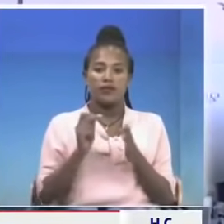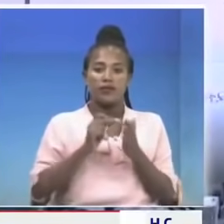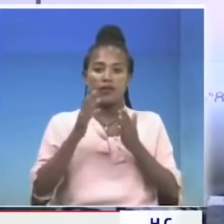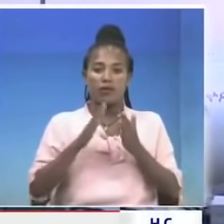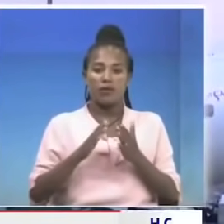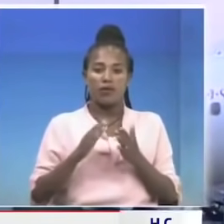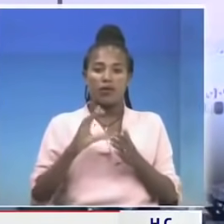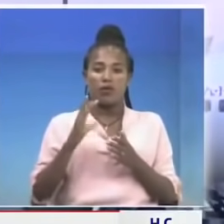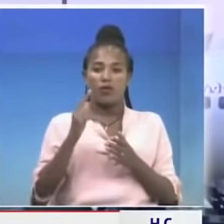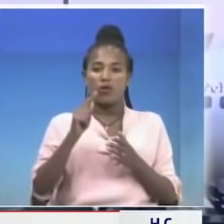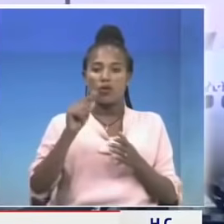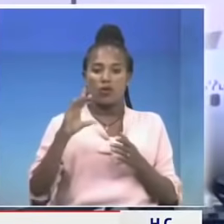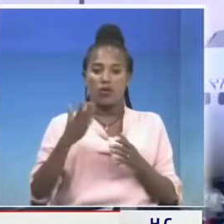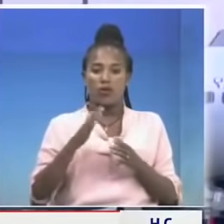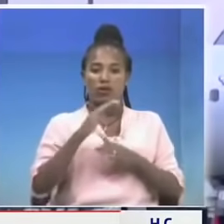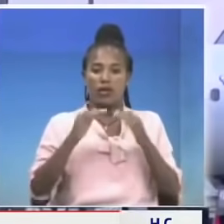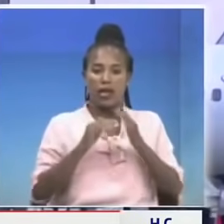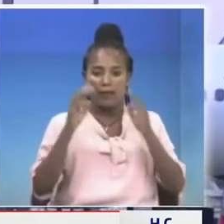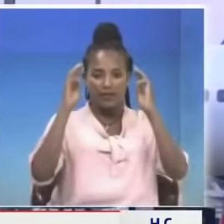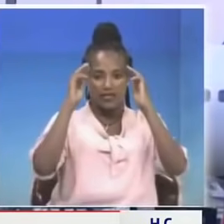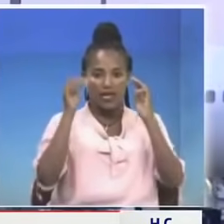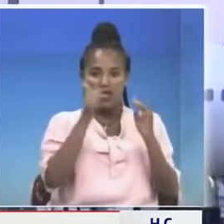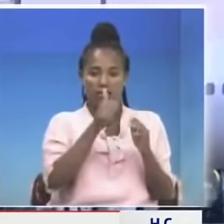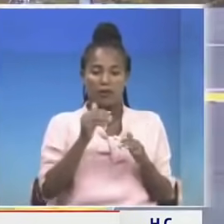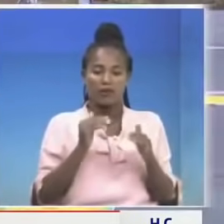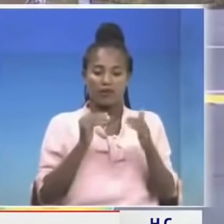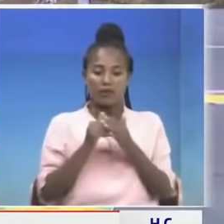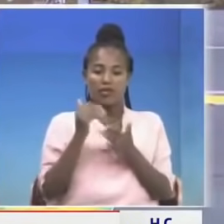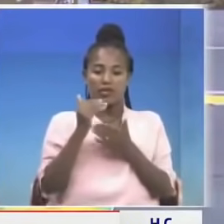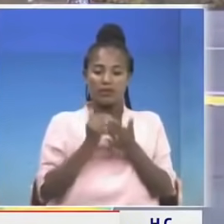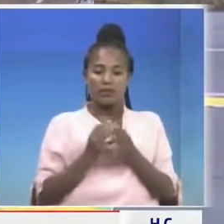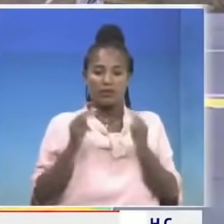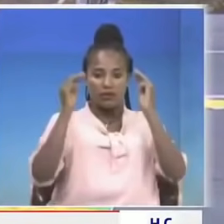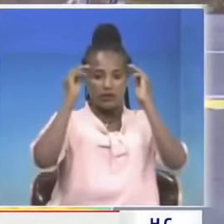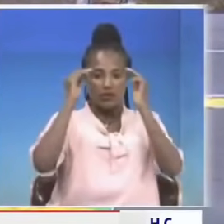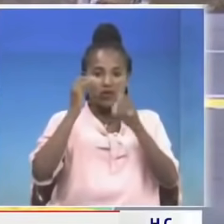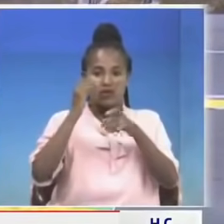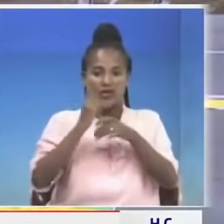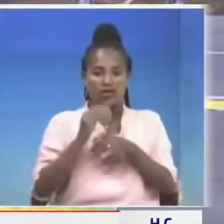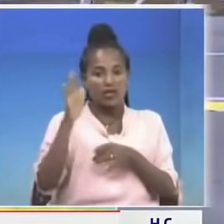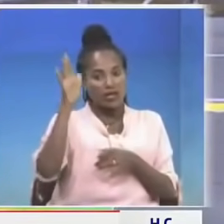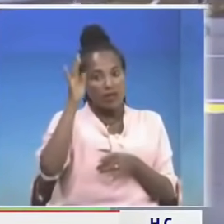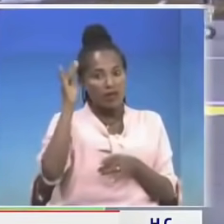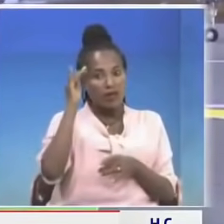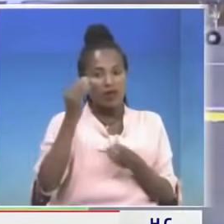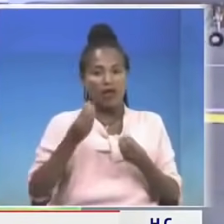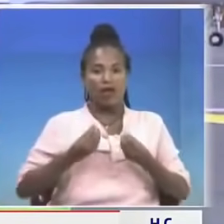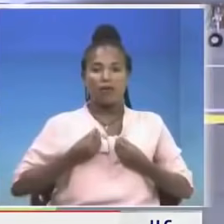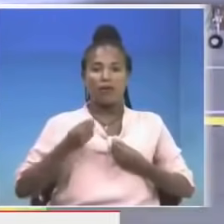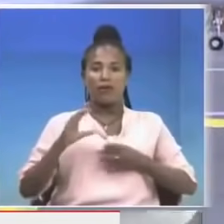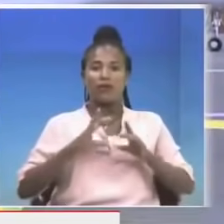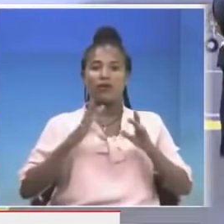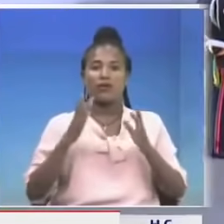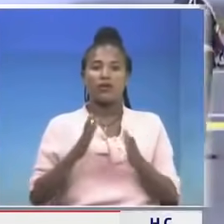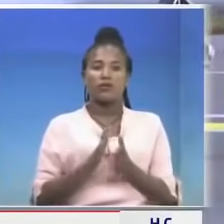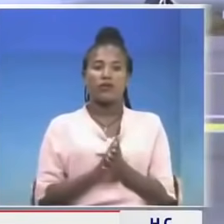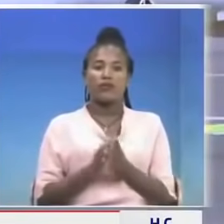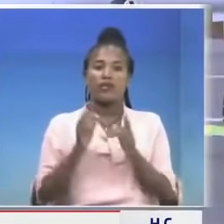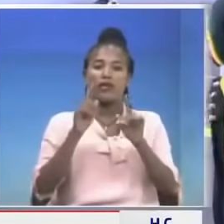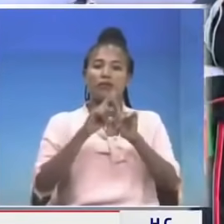ሪፐብሊክ ኮንጎ ጠቅላይ ሚኒስትር እዚህ አዲስ አበባ ሲደርሱ የትምህርት ሚኒስትሩ ዶክተር ኢንጂነር ጌታሁን መኩሪያ ናቸው አቀባበል ያደረጉላቸው።